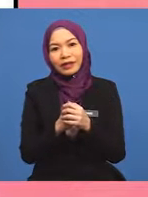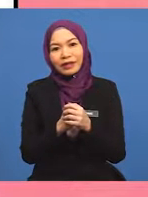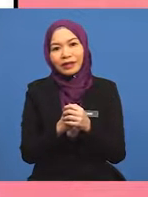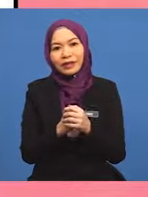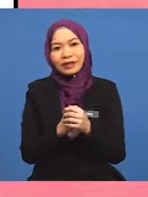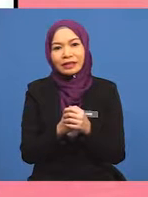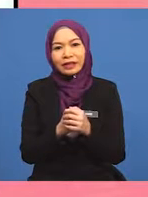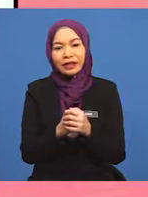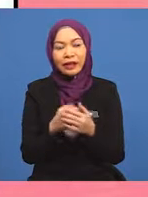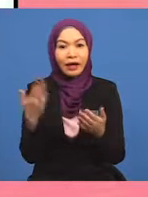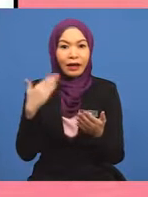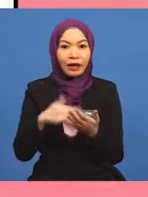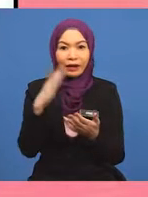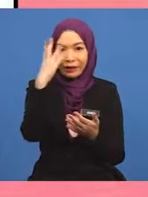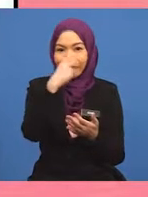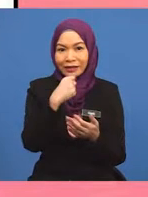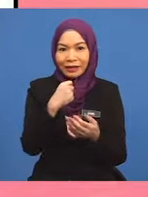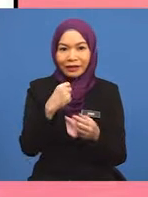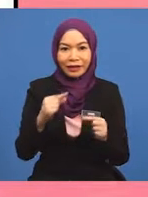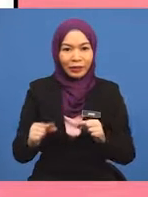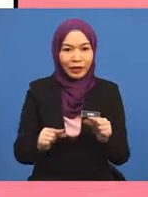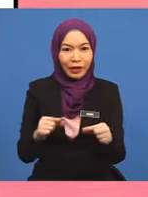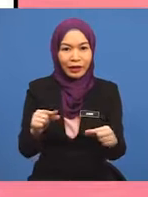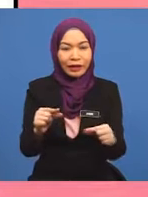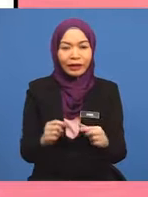pemakai bagi yang suka fesyen terkini.